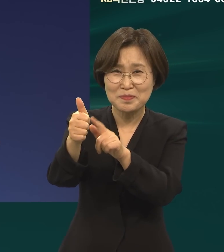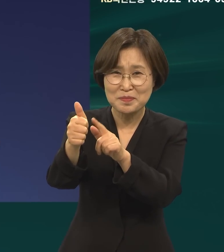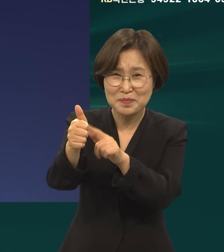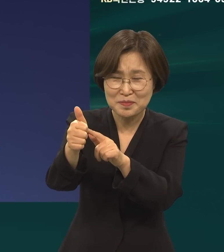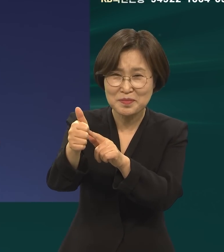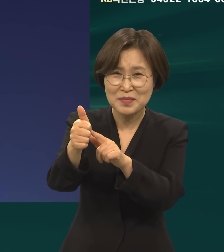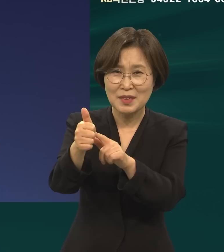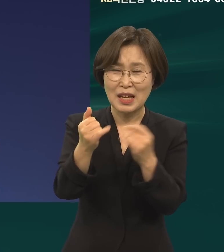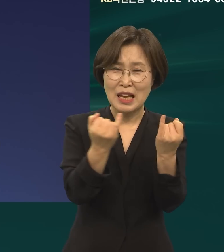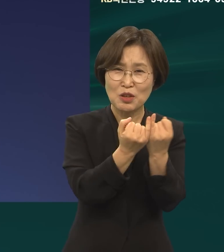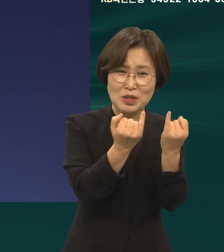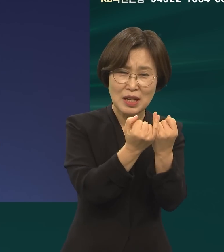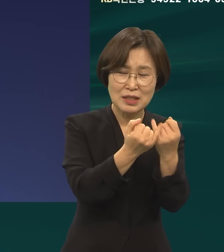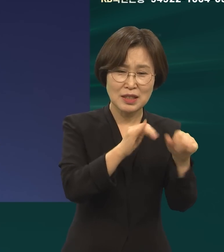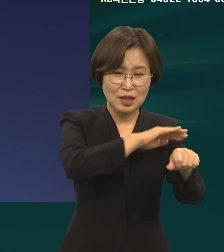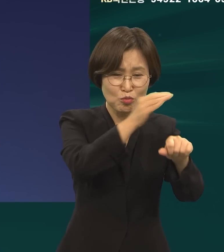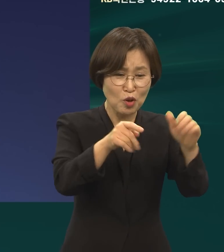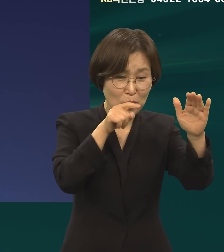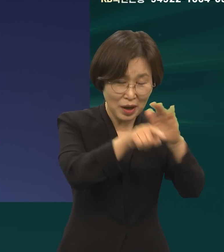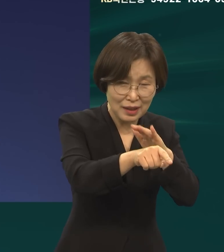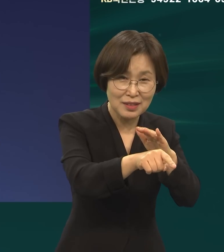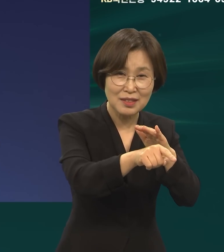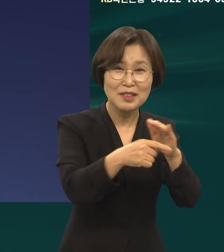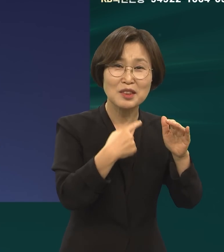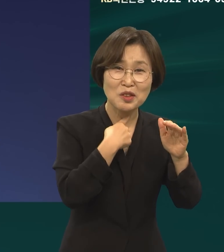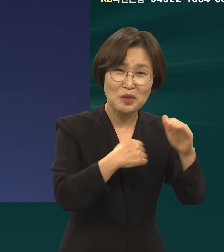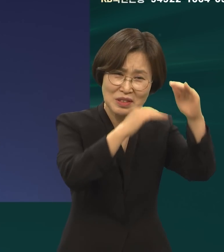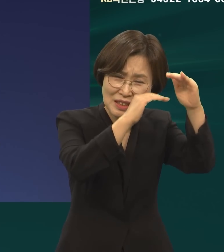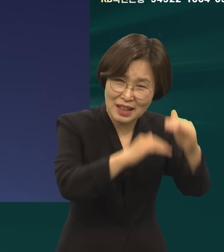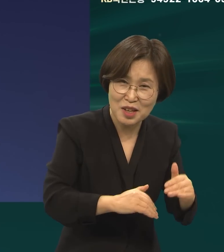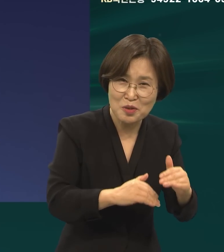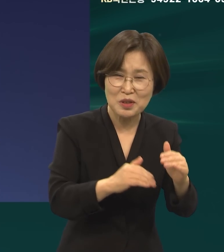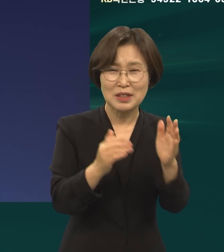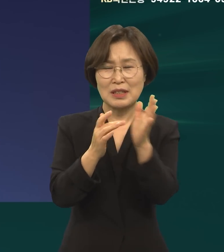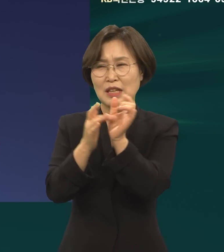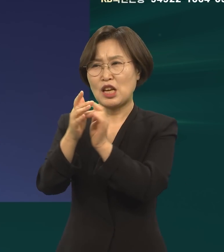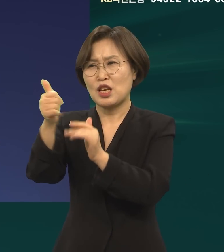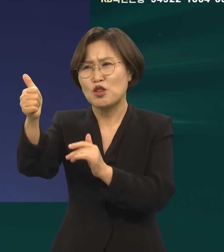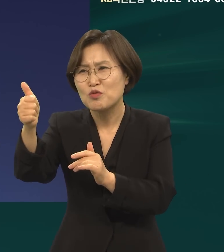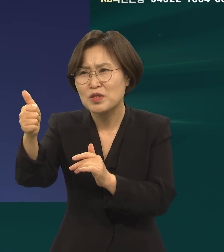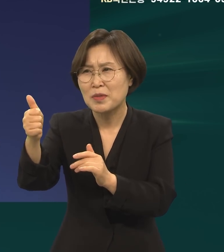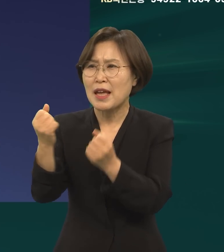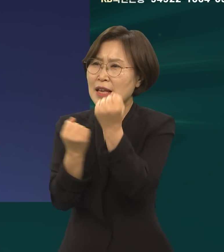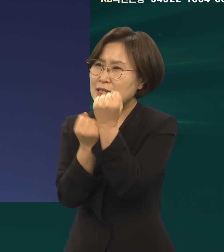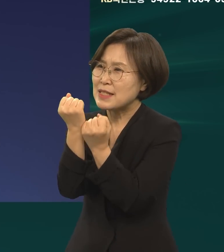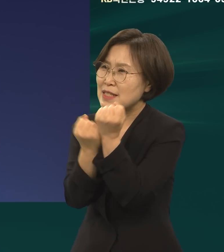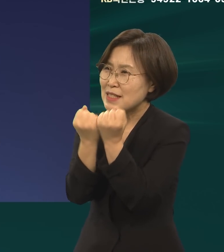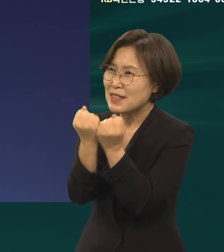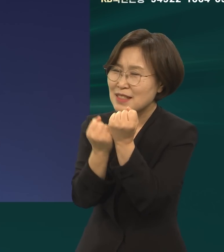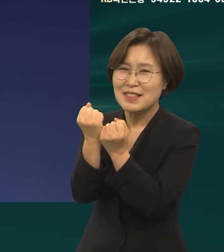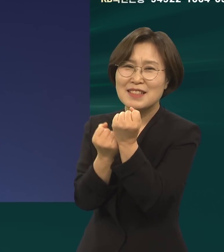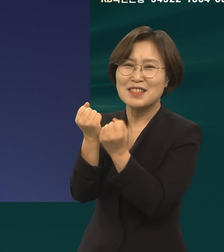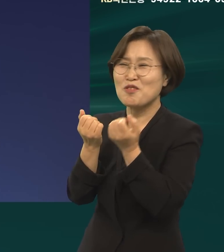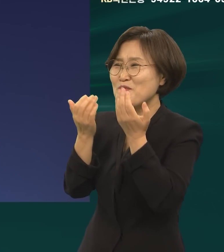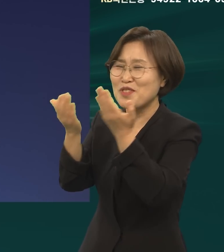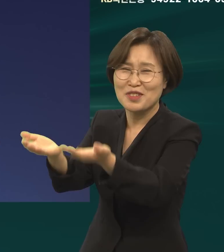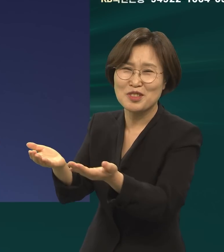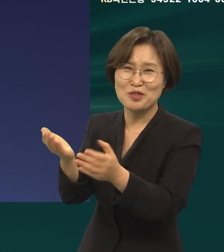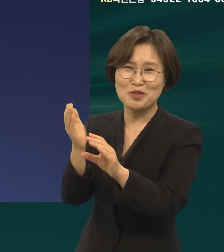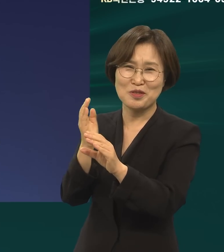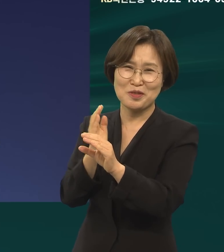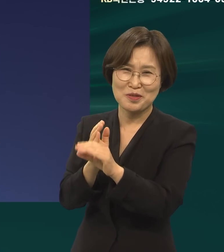갔는데 비었다고 이런 소문이 들리는데 예수님한테 당신은 아는지 모른다, 답답해 죽겠다고 예수님께 하소연을 하고 있는